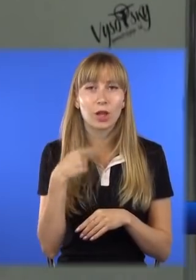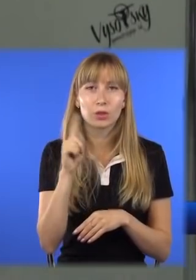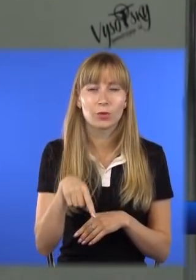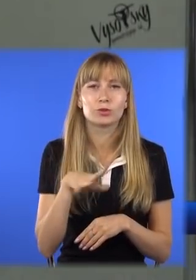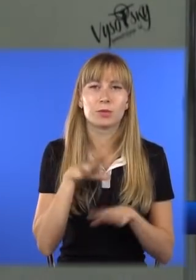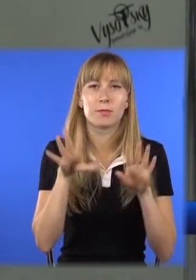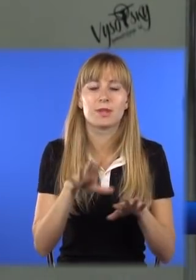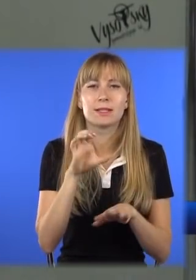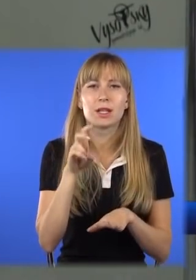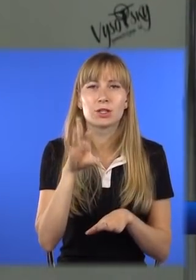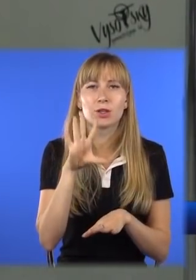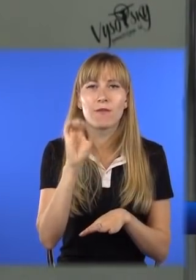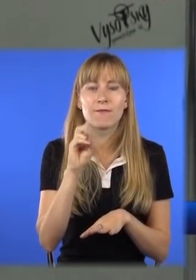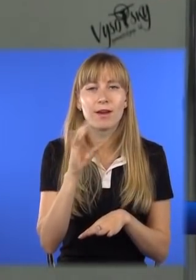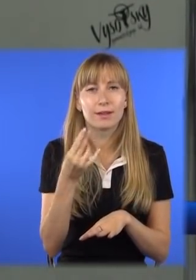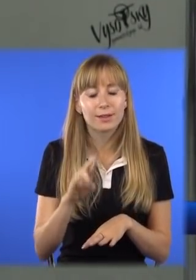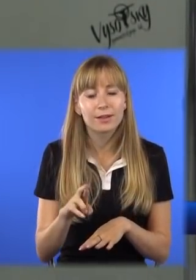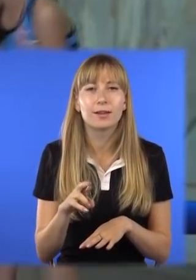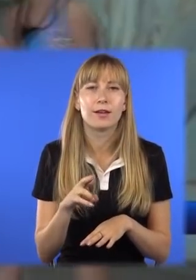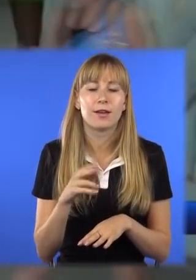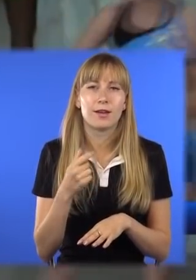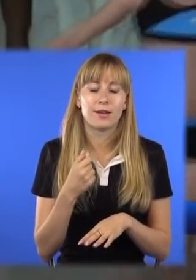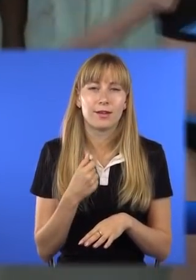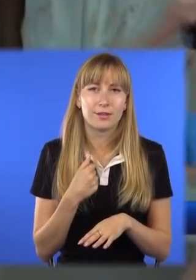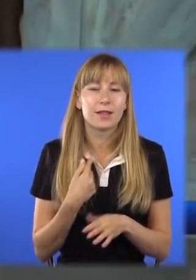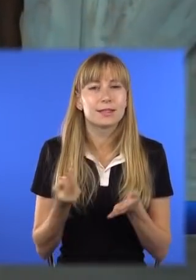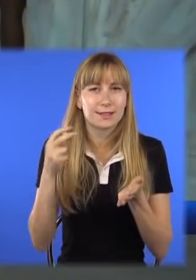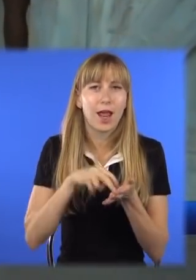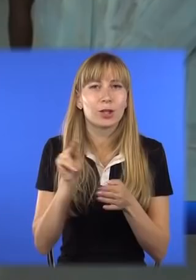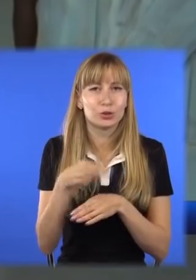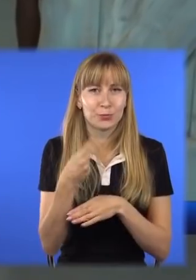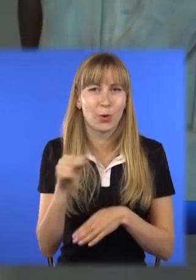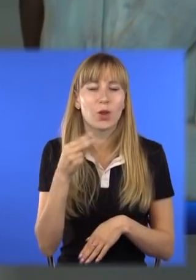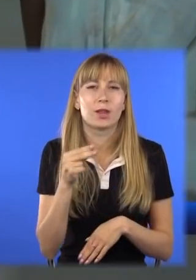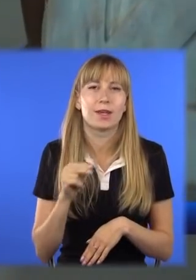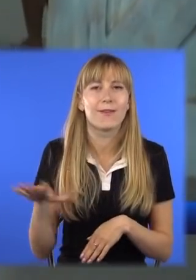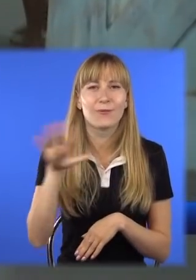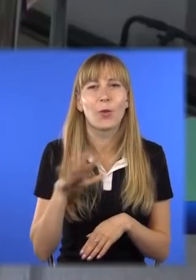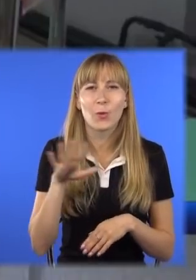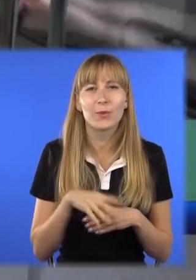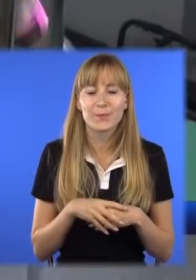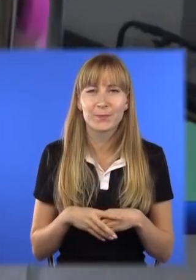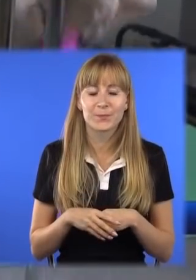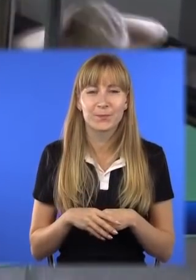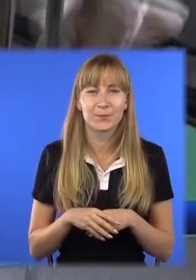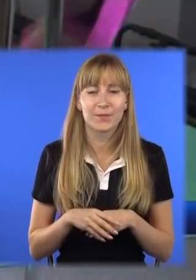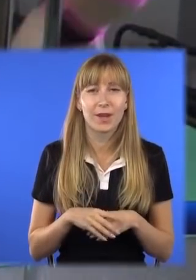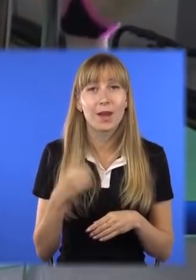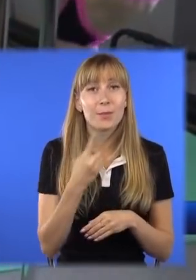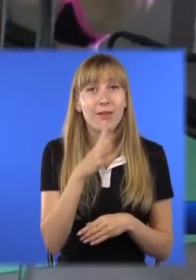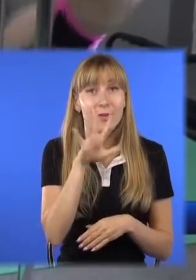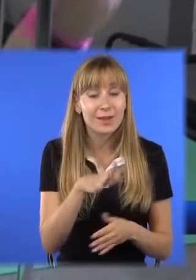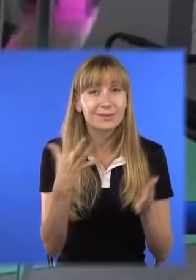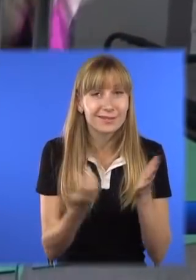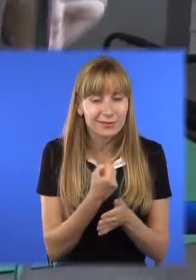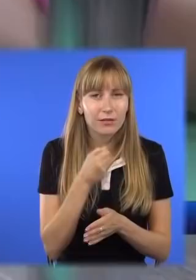стала чемпионкой Европы. Задля здобуття перших місць Дар'я разом із подружками щотижня, як мінімум,